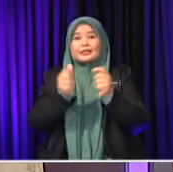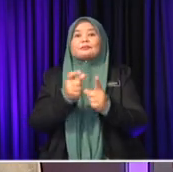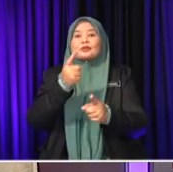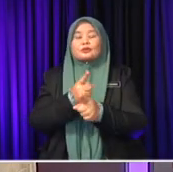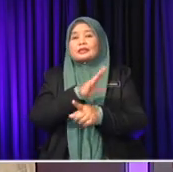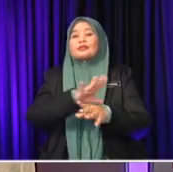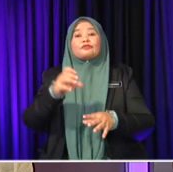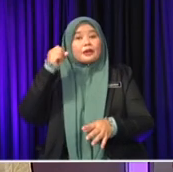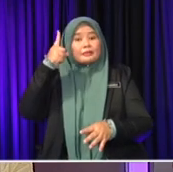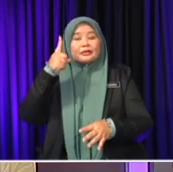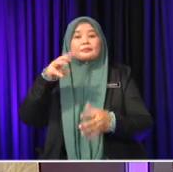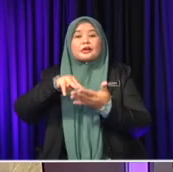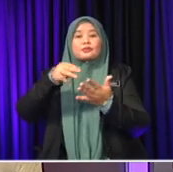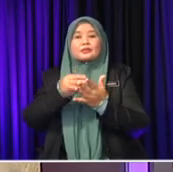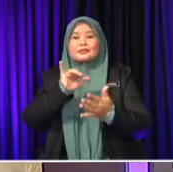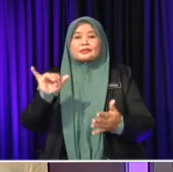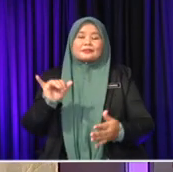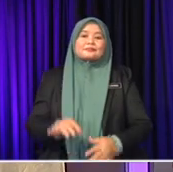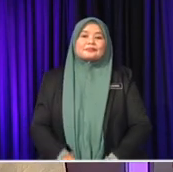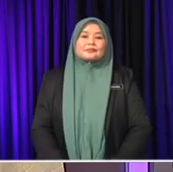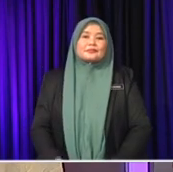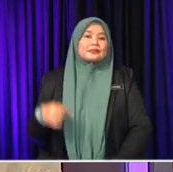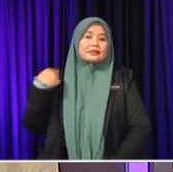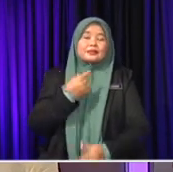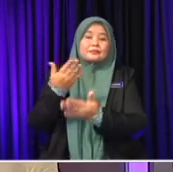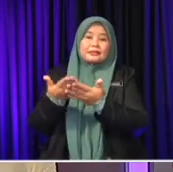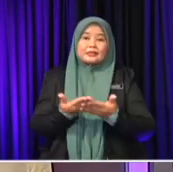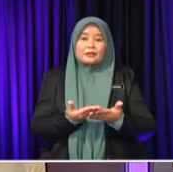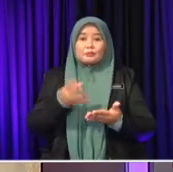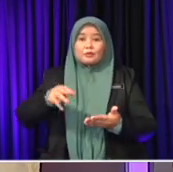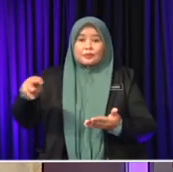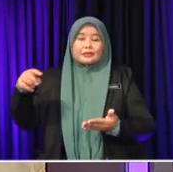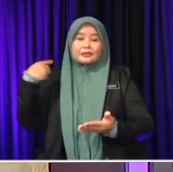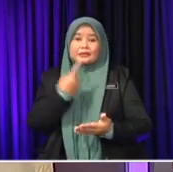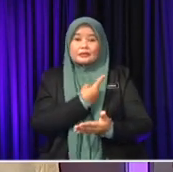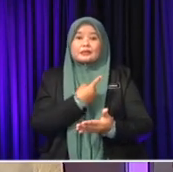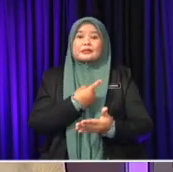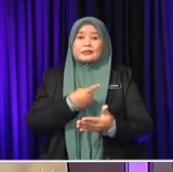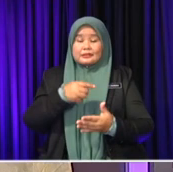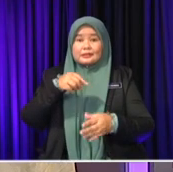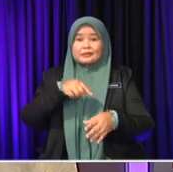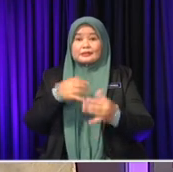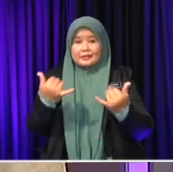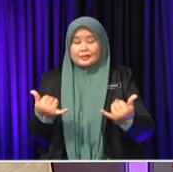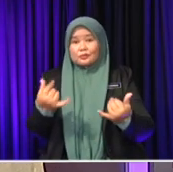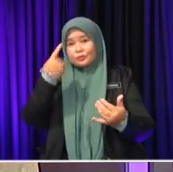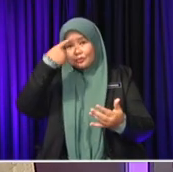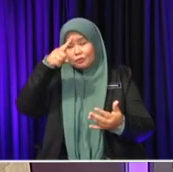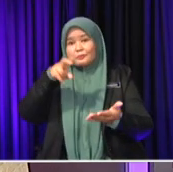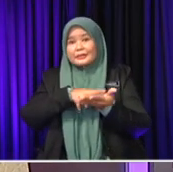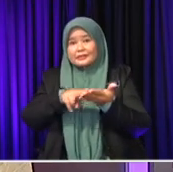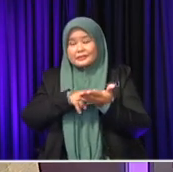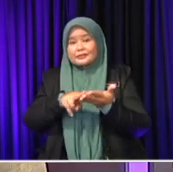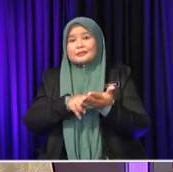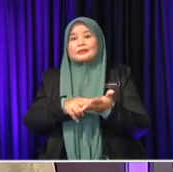maksudnya Baiklah kita minta murid-murid kita yang berada di studio untuk membacakan terjemahannya yang